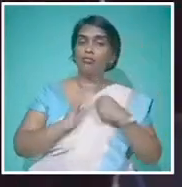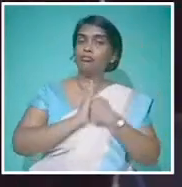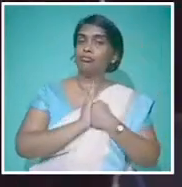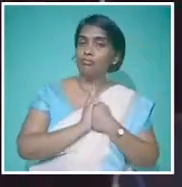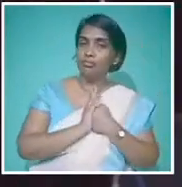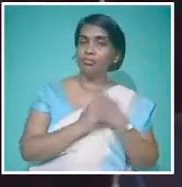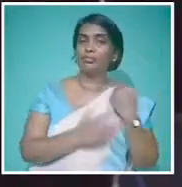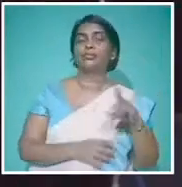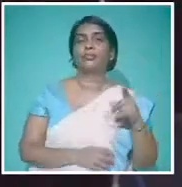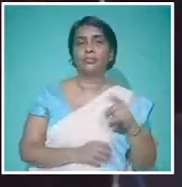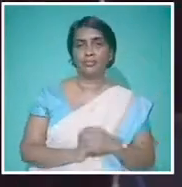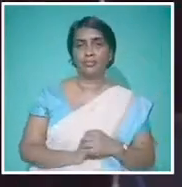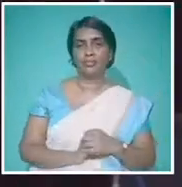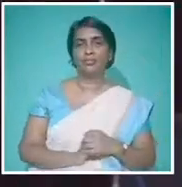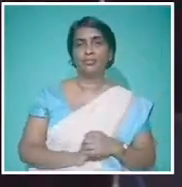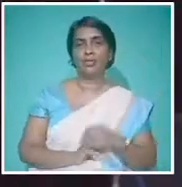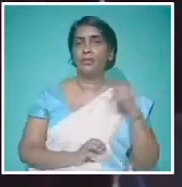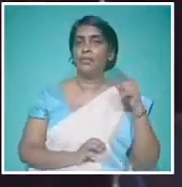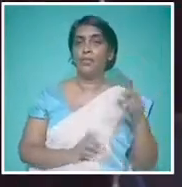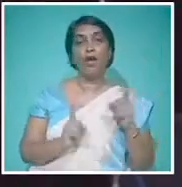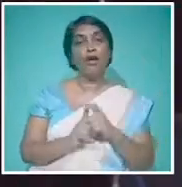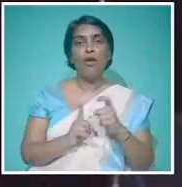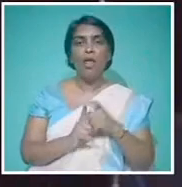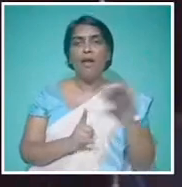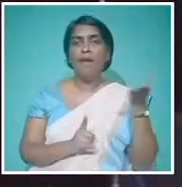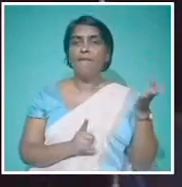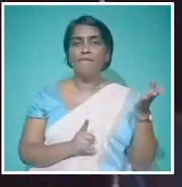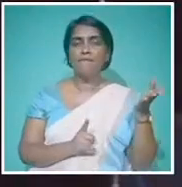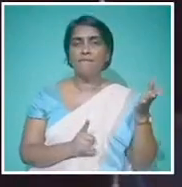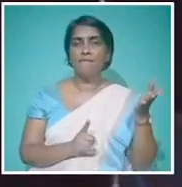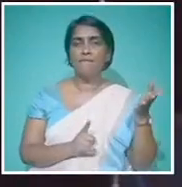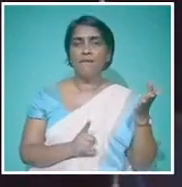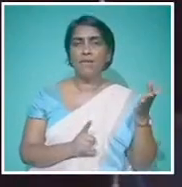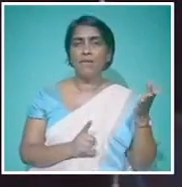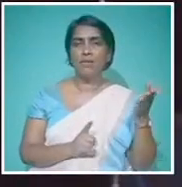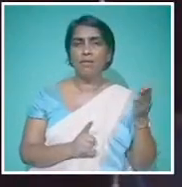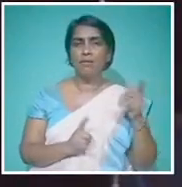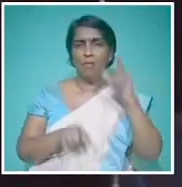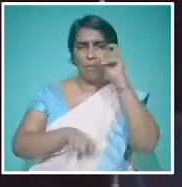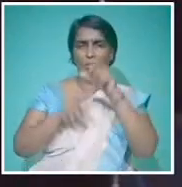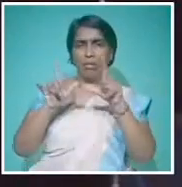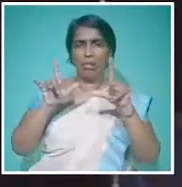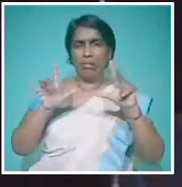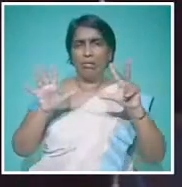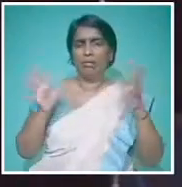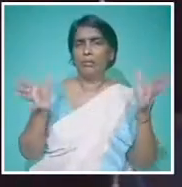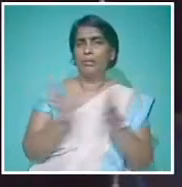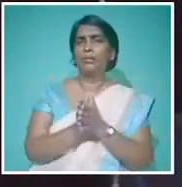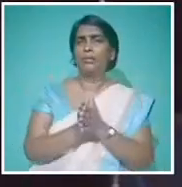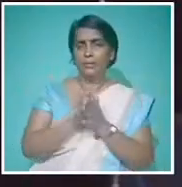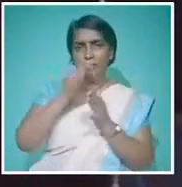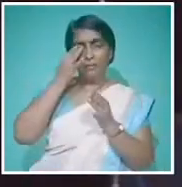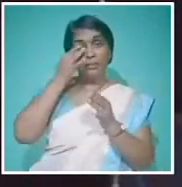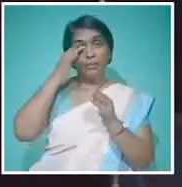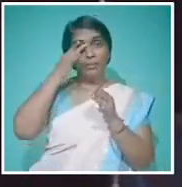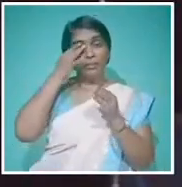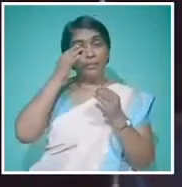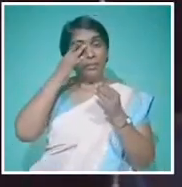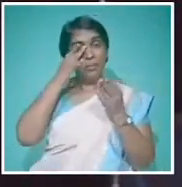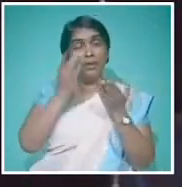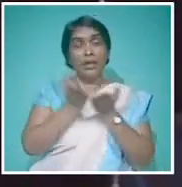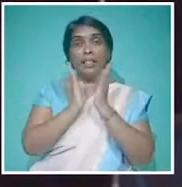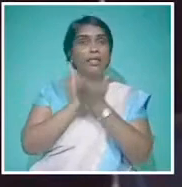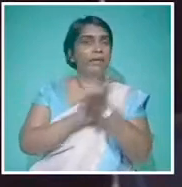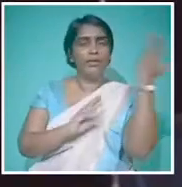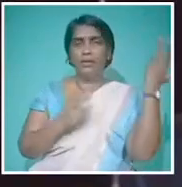උත්සවයට සහභාගි වෙන එක. ඉතින් ඒ වට ඩොලර් තියෙනවා. මං හිතන්නේ 7-8ක් ගියා. දැන් මේ අසල්වැසි ඉන්දියාවත් එහෙම